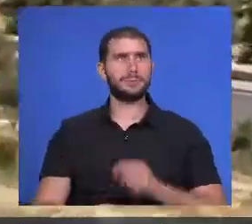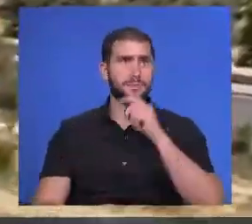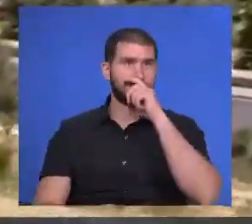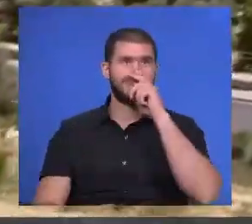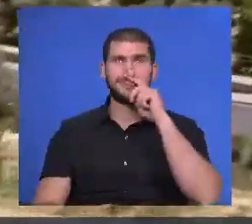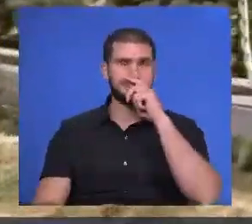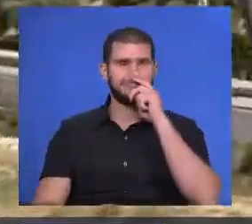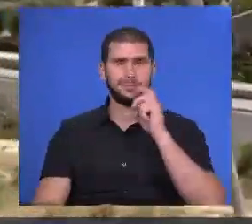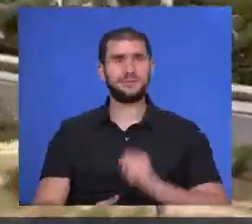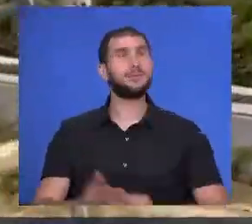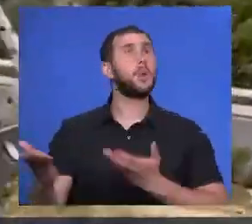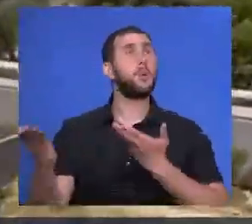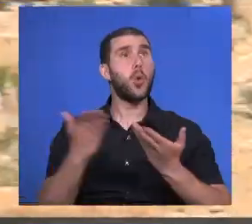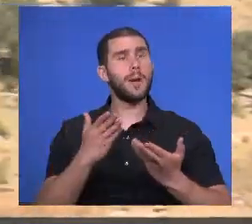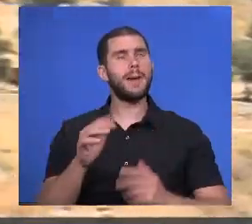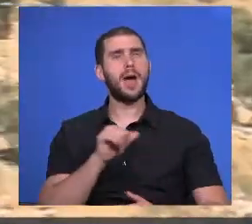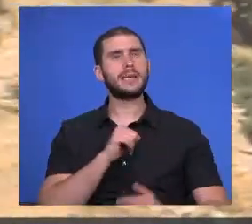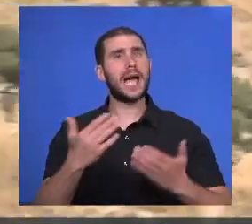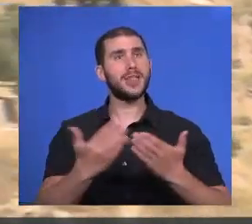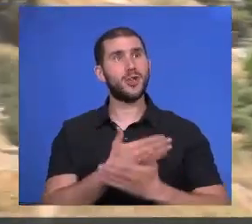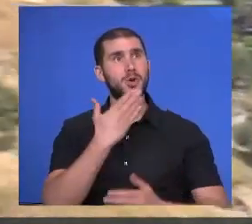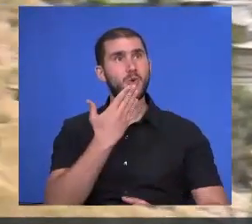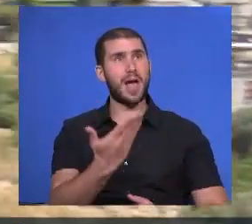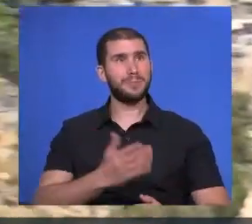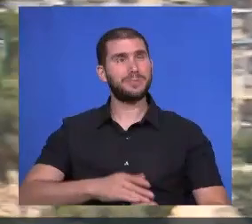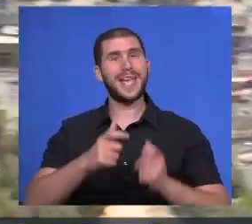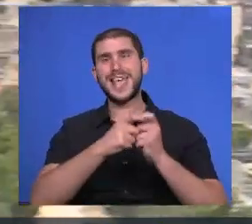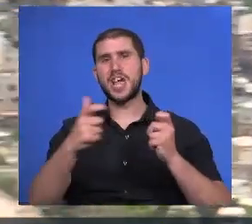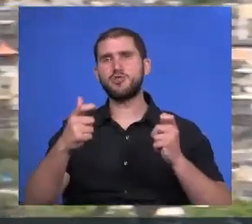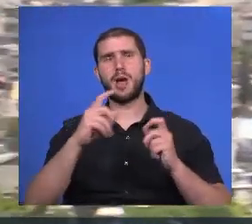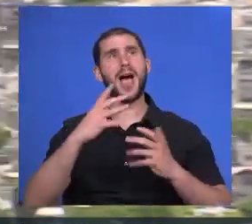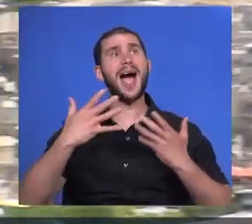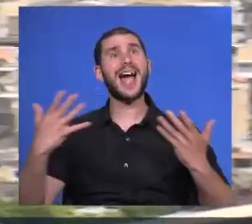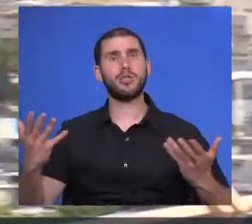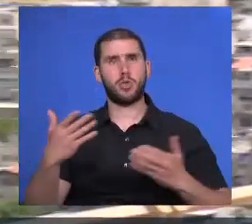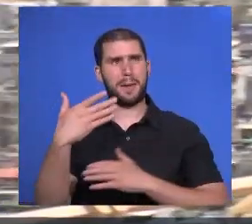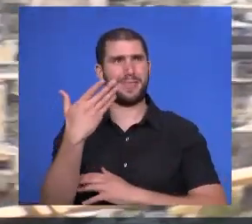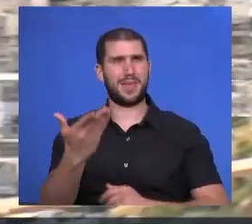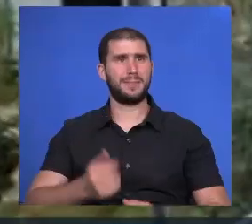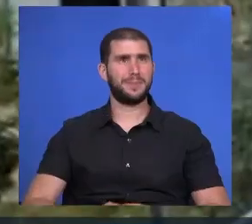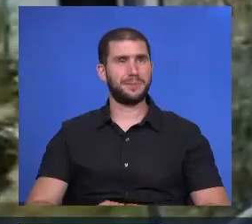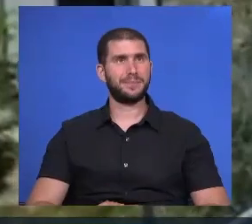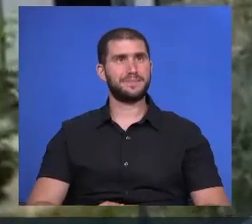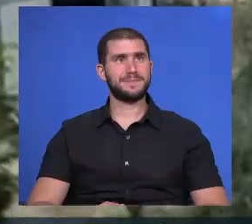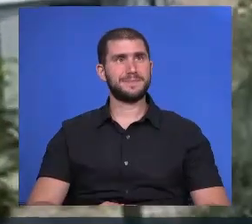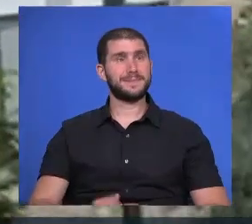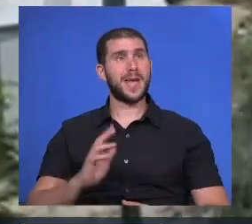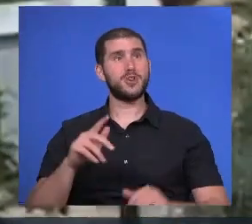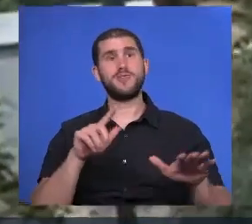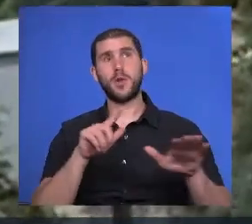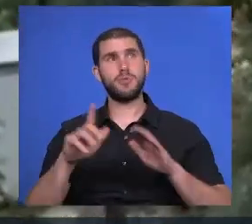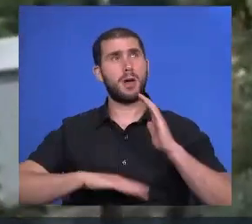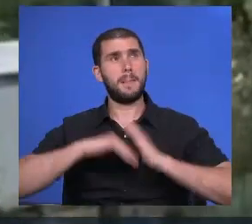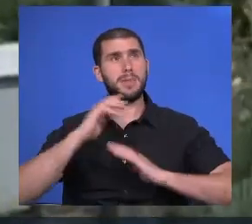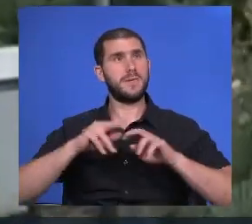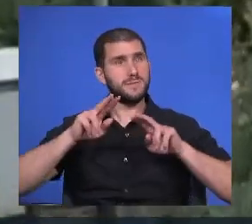ברוכים הבאים לאטרקציה החדשה של ירושלים, הגשר התלוי הגדול במדינה. לאחר 7 חודשי בנייה אינטנסיביים,